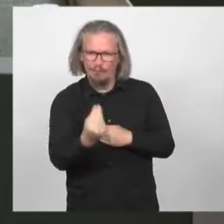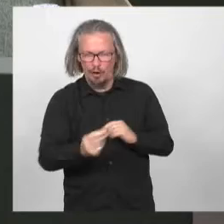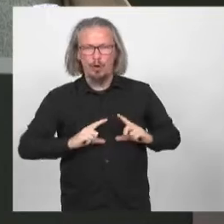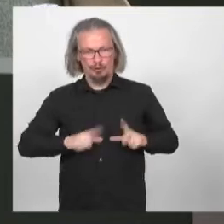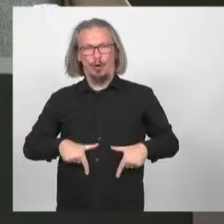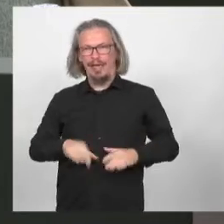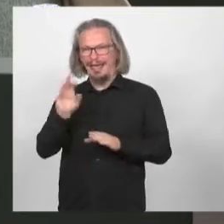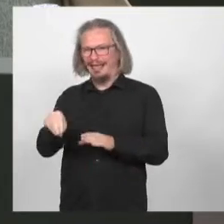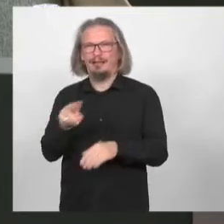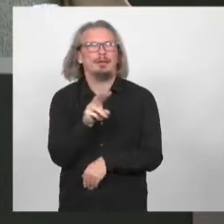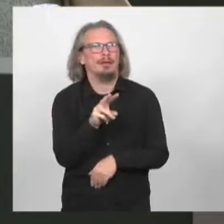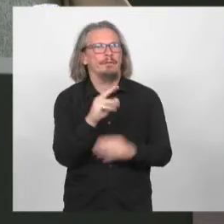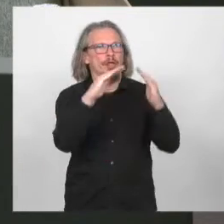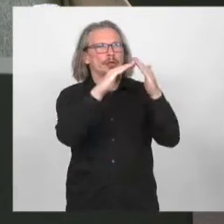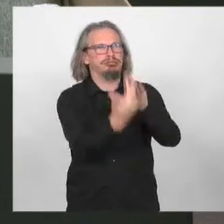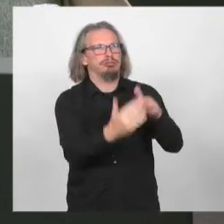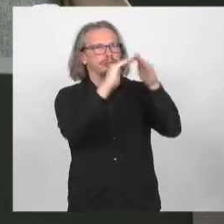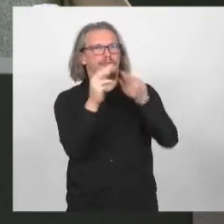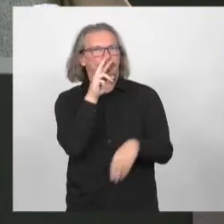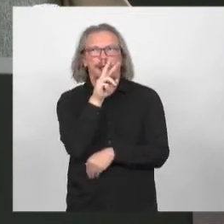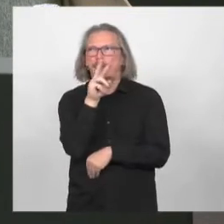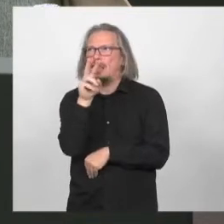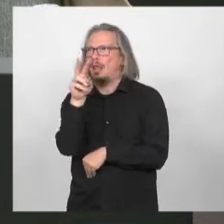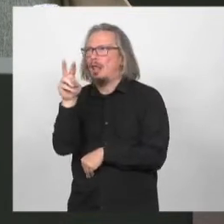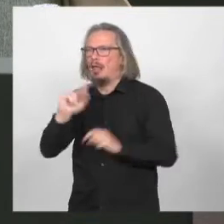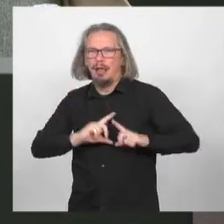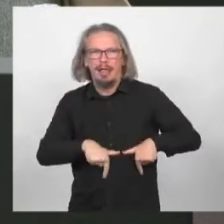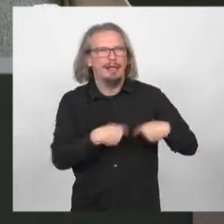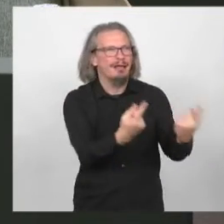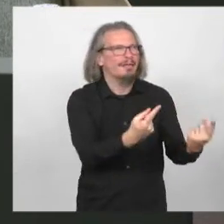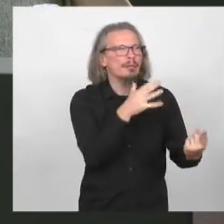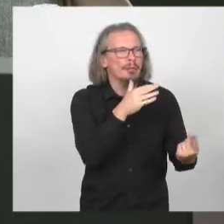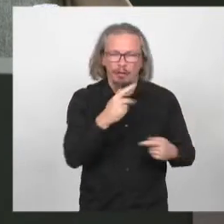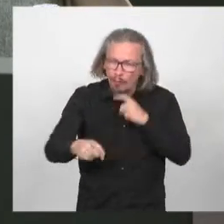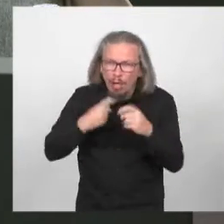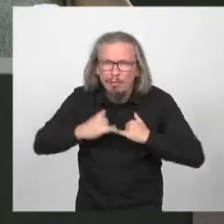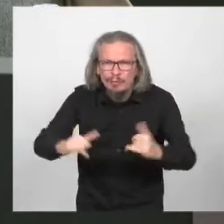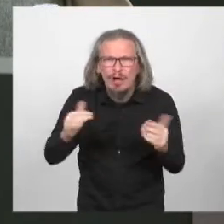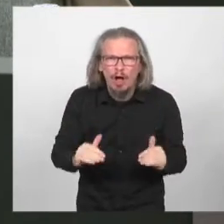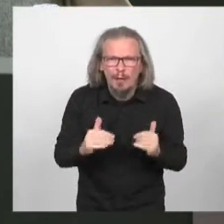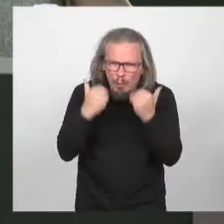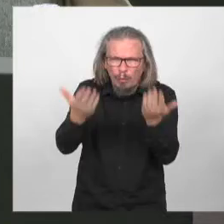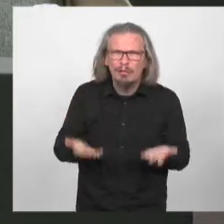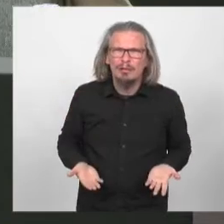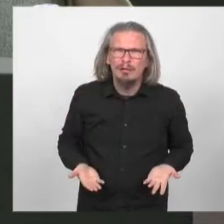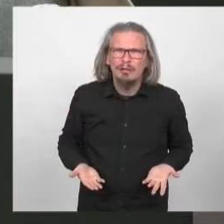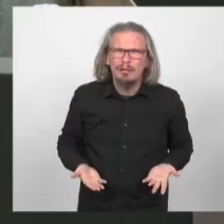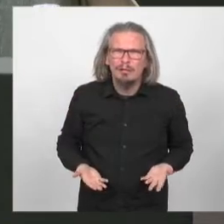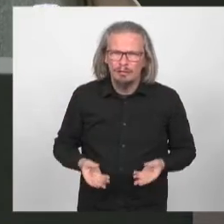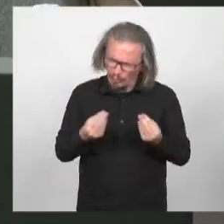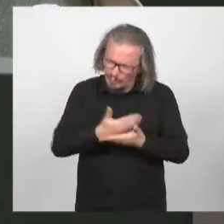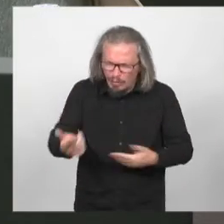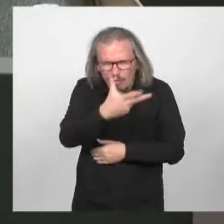ont regardé leur habitation être détruite au lieu d'aller à l'école. C'est violent, c'est indigne. Ça aggrave